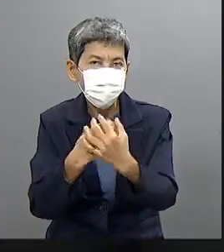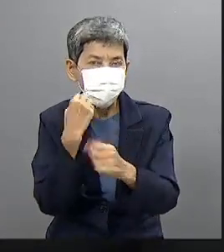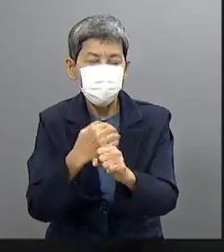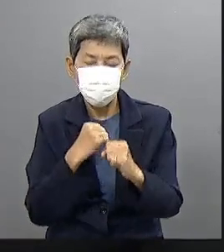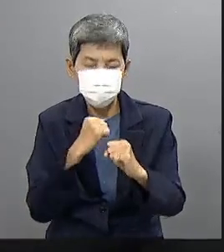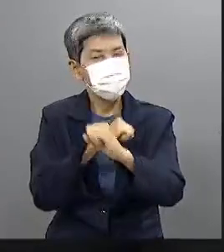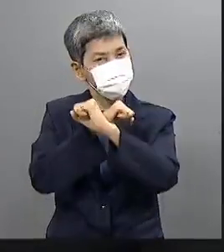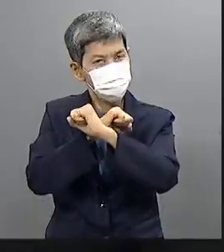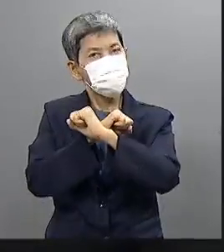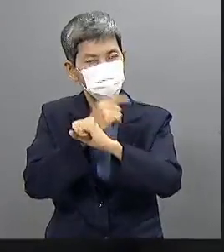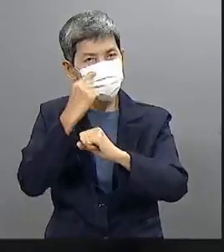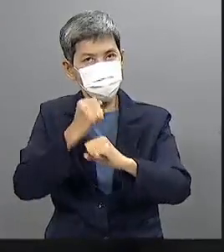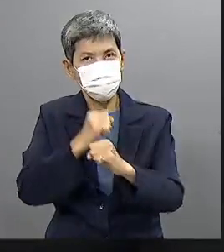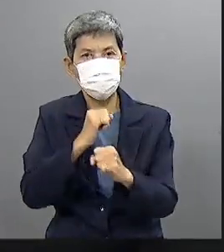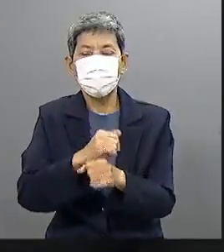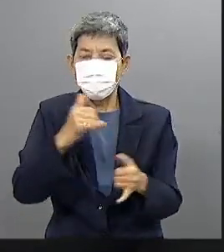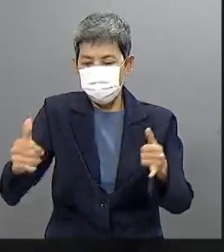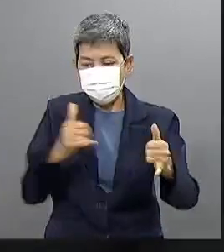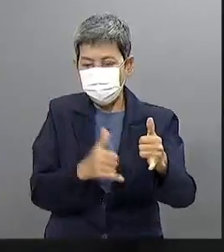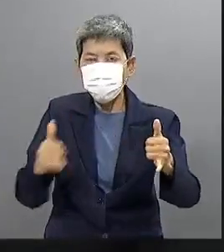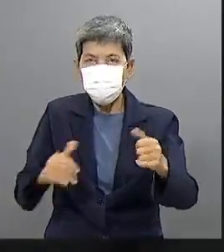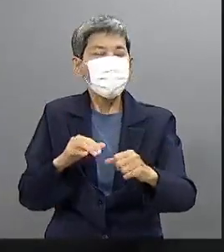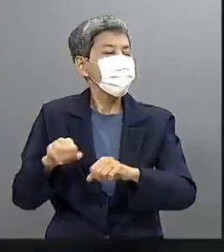ค่ะโซเชียลดิสแทนส์นะคะทุกอย่างค่ ะ